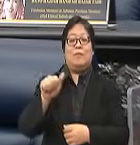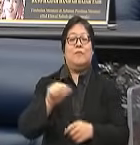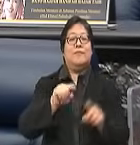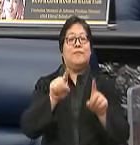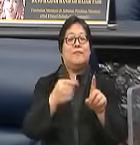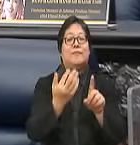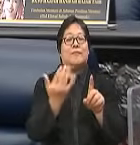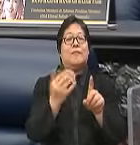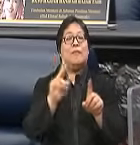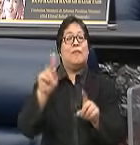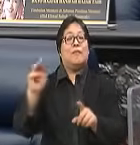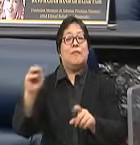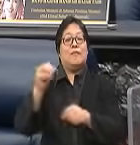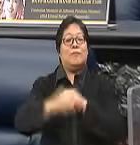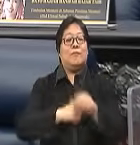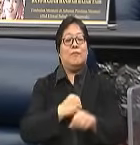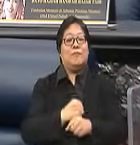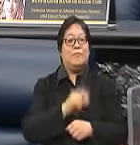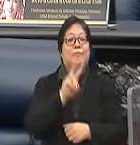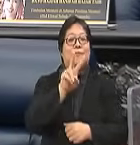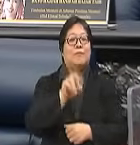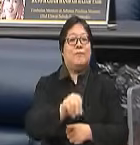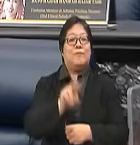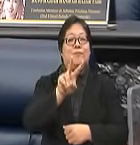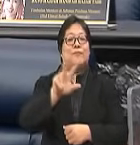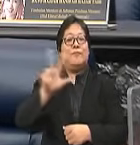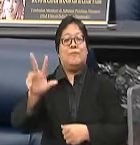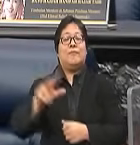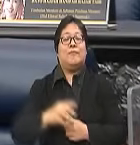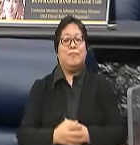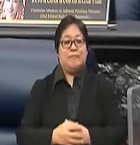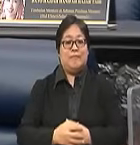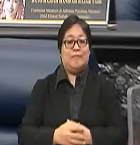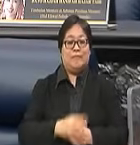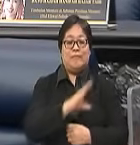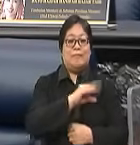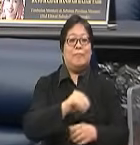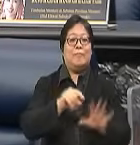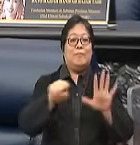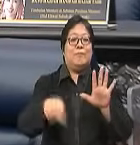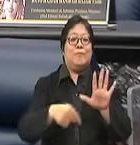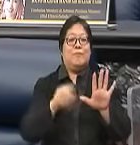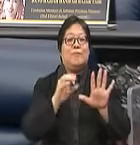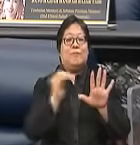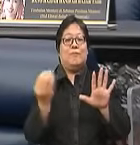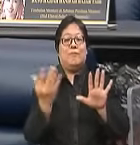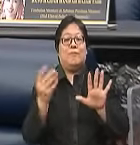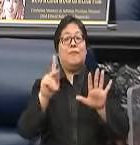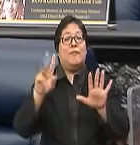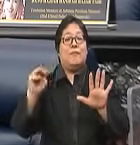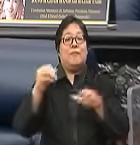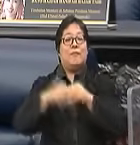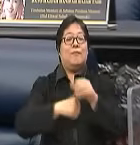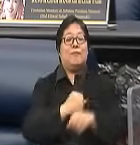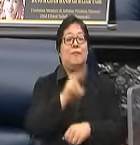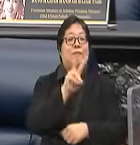1000 km pada tahun 2002 tiga bulan 5000 Twitter pada tahun 2025 dan